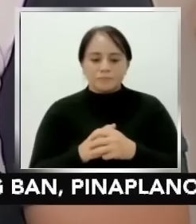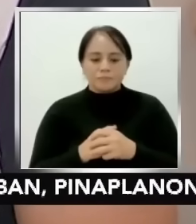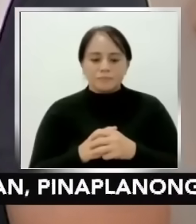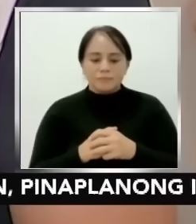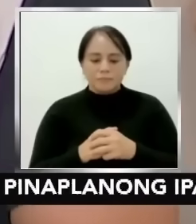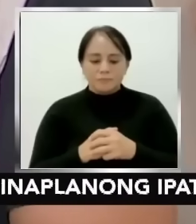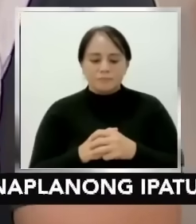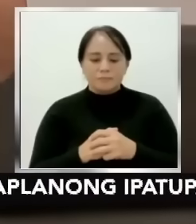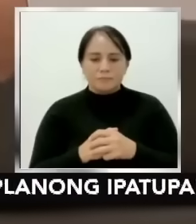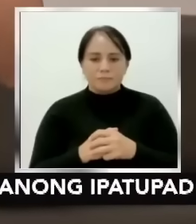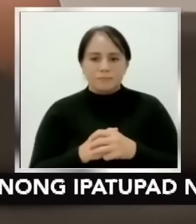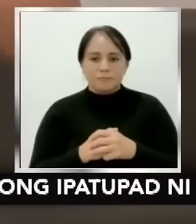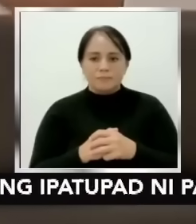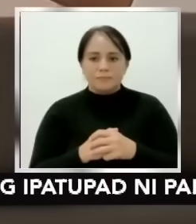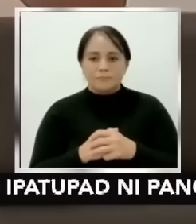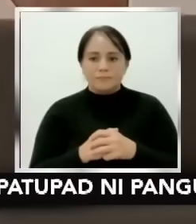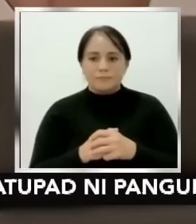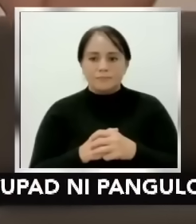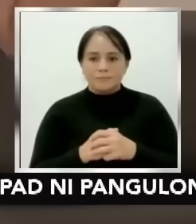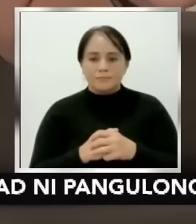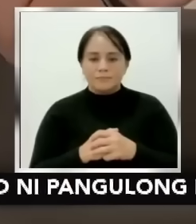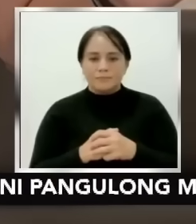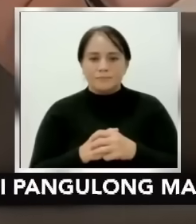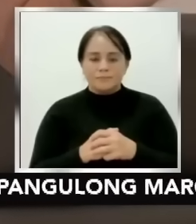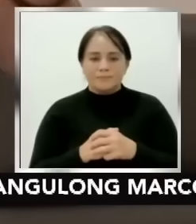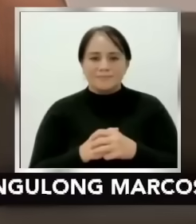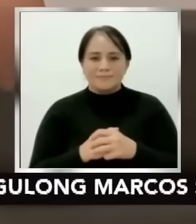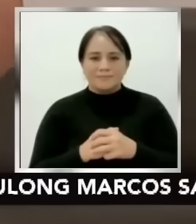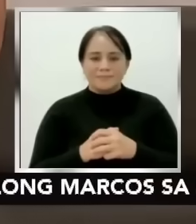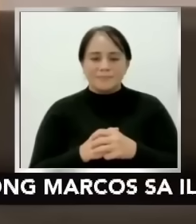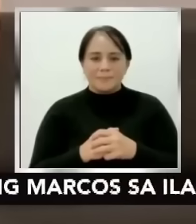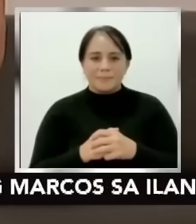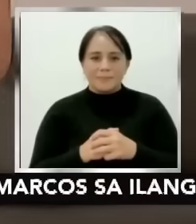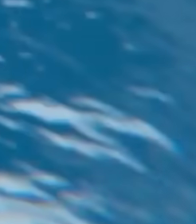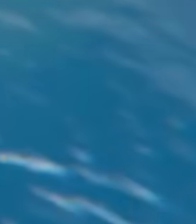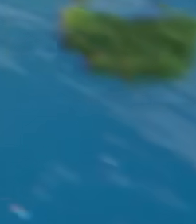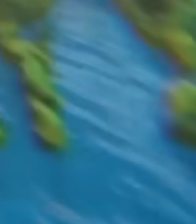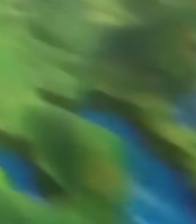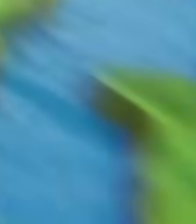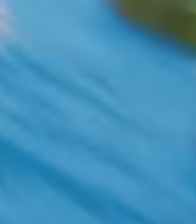John Consulta, nakatutok 24 oras.